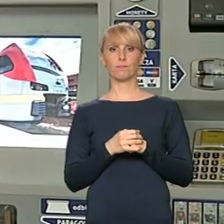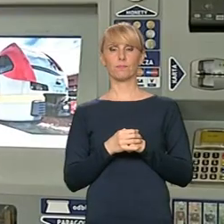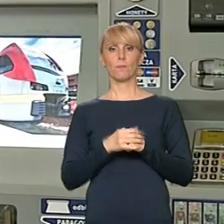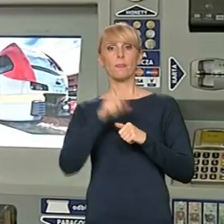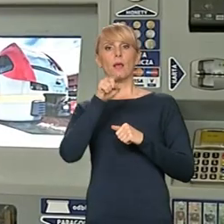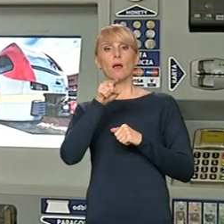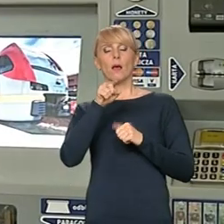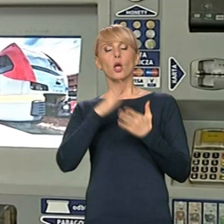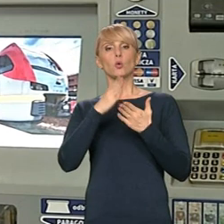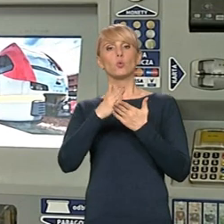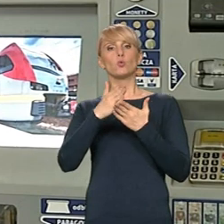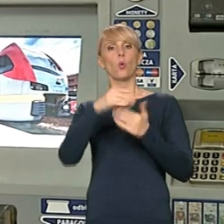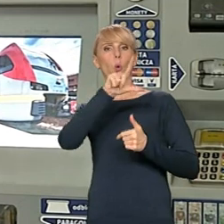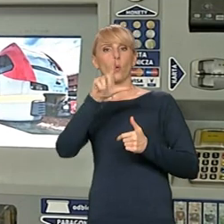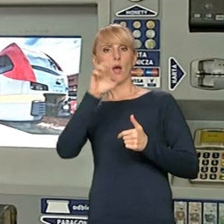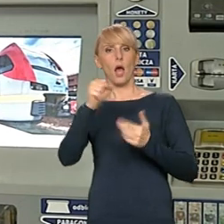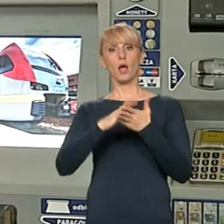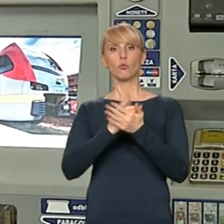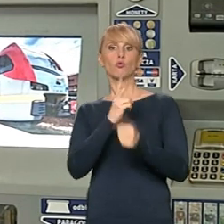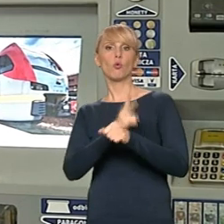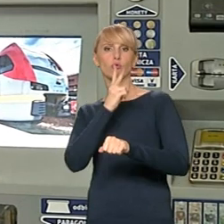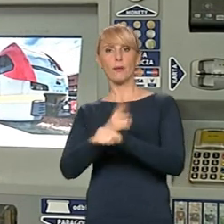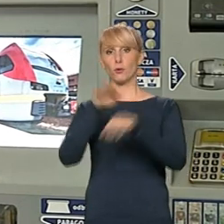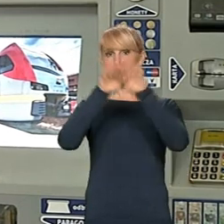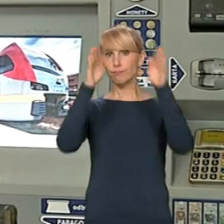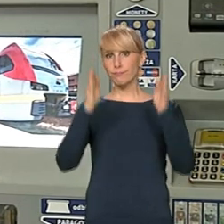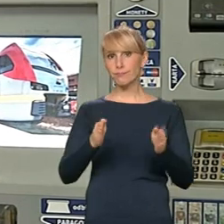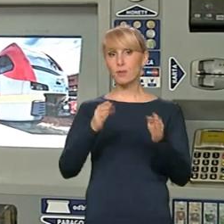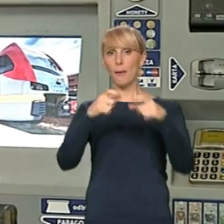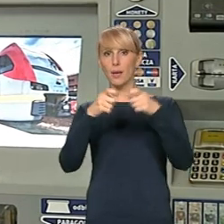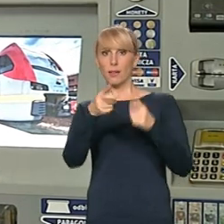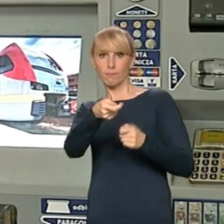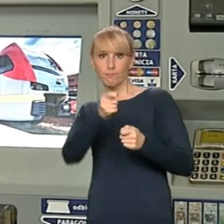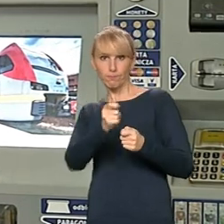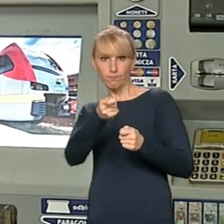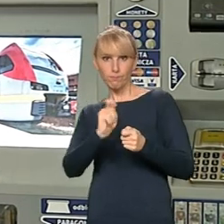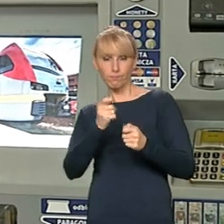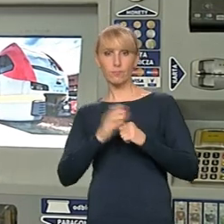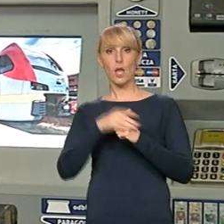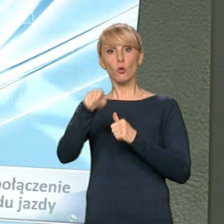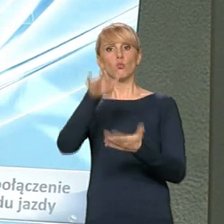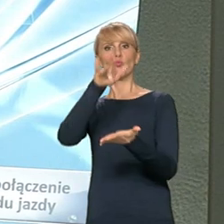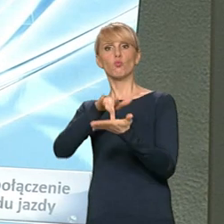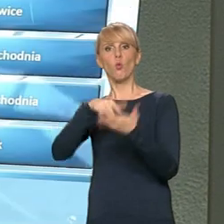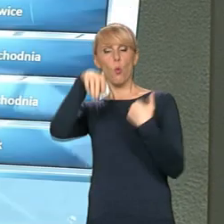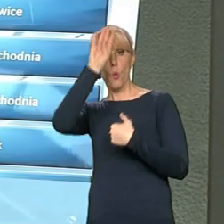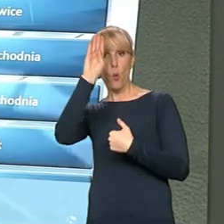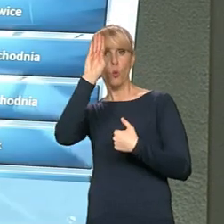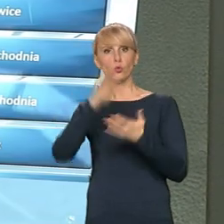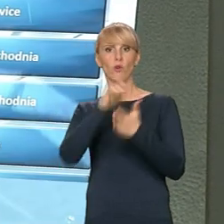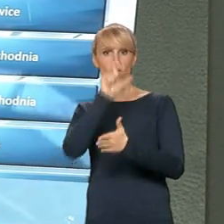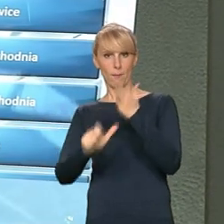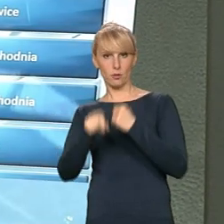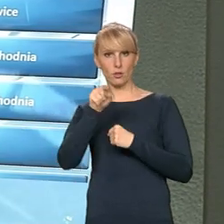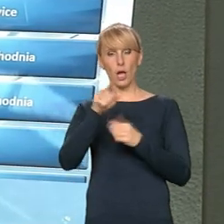Łódzka Kolej Aglomeracyjna udostępnia pasażerom również takie stacjonarne biletomaty, jak ten znajdujący się na dworcu Łódź Fabryczna. Zakup biletów jest